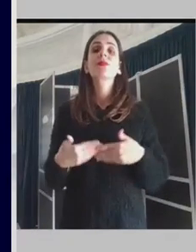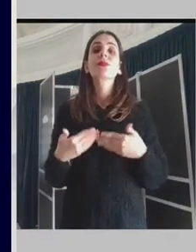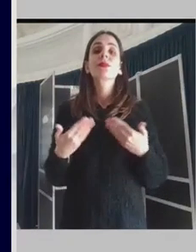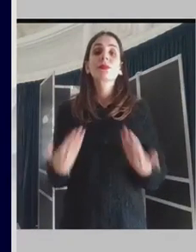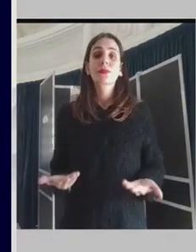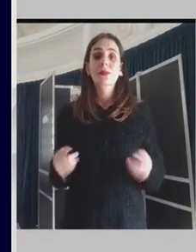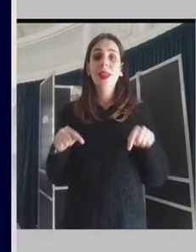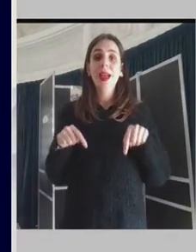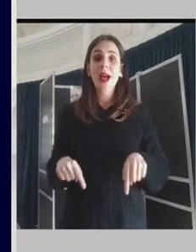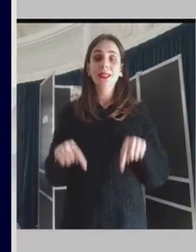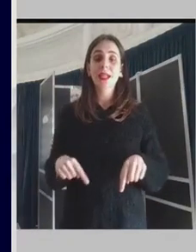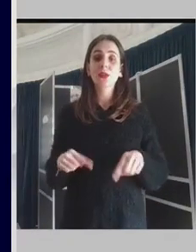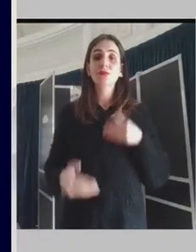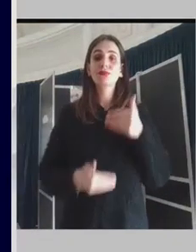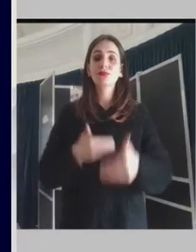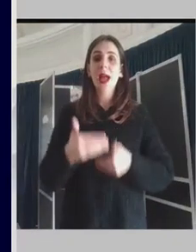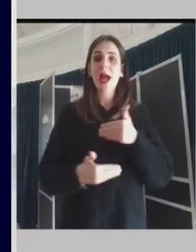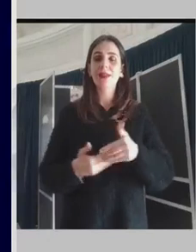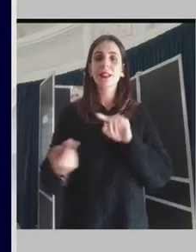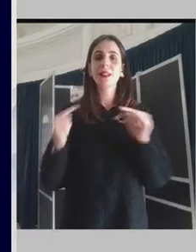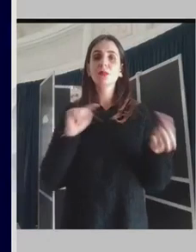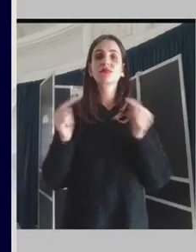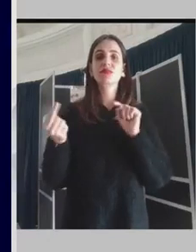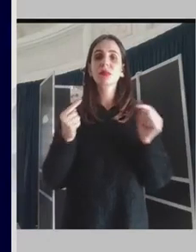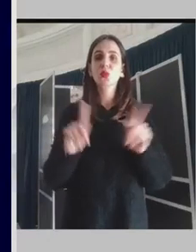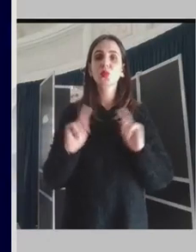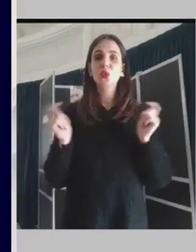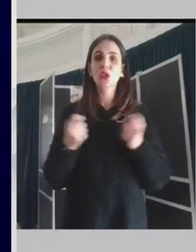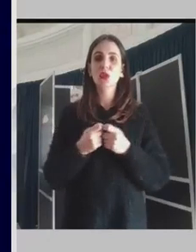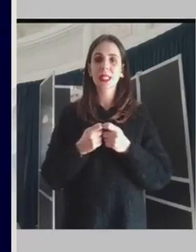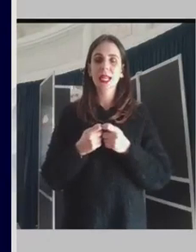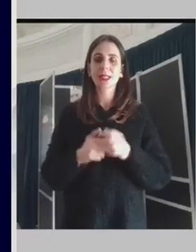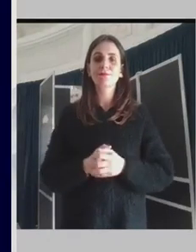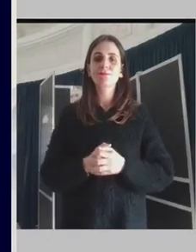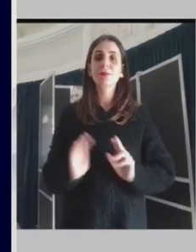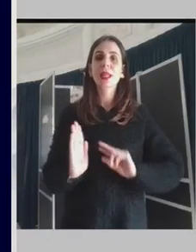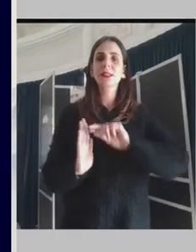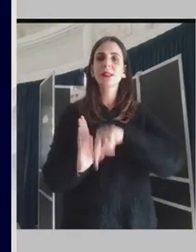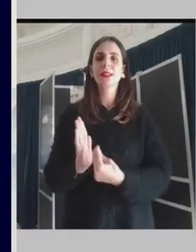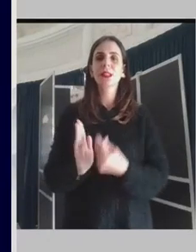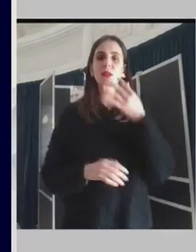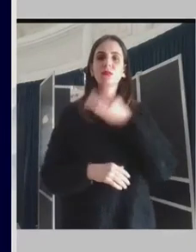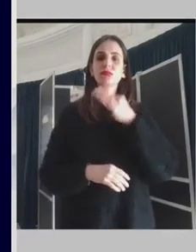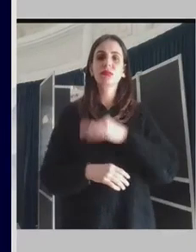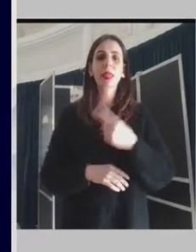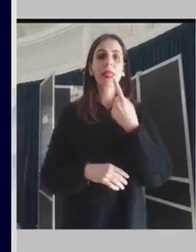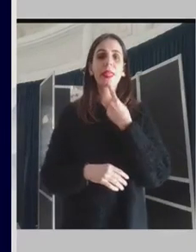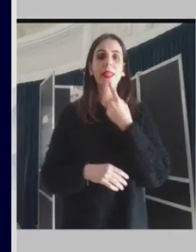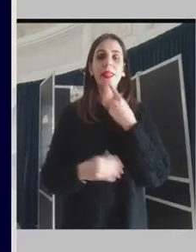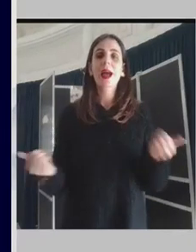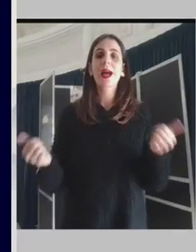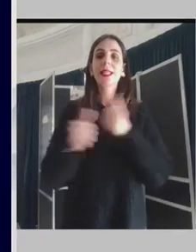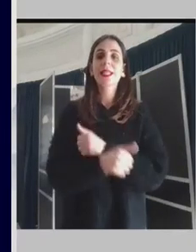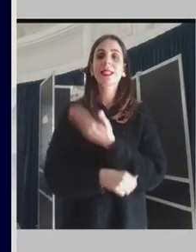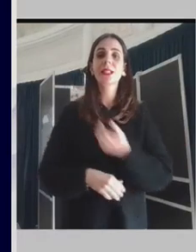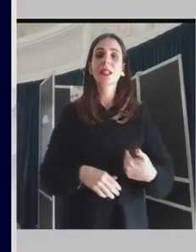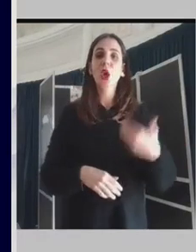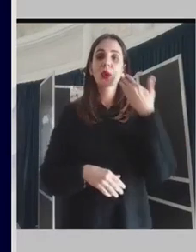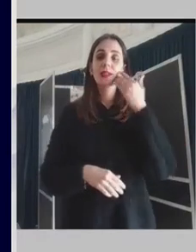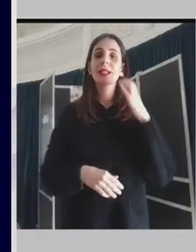procediamo con la discussione generale, è iscritto a parlare, perfetto, per alternanza consigliere Cerisola,